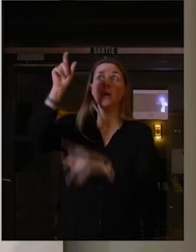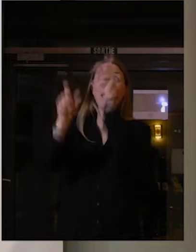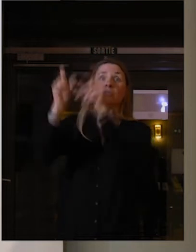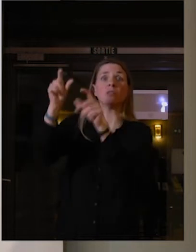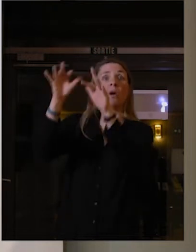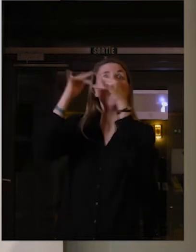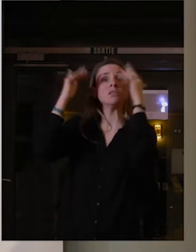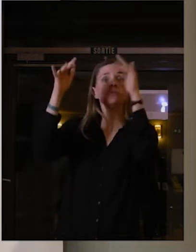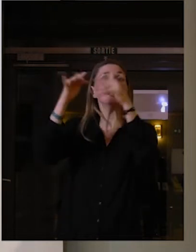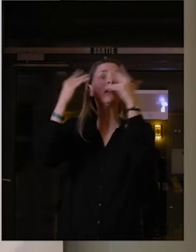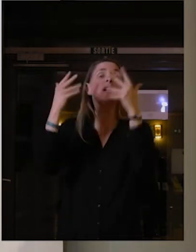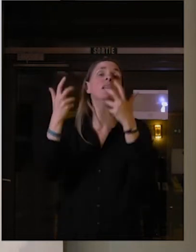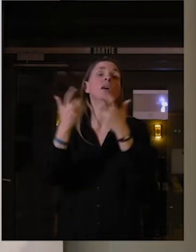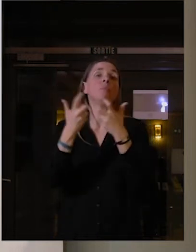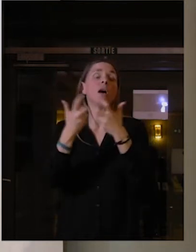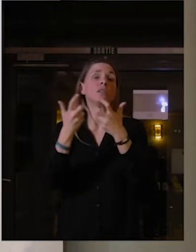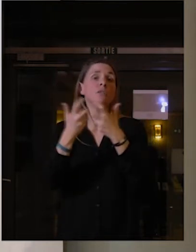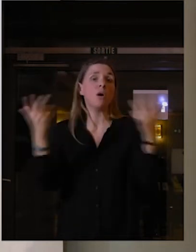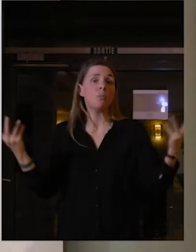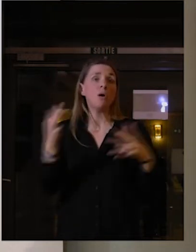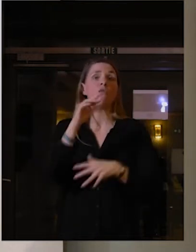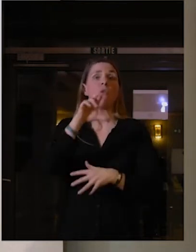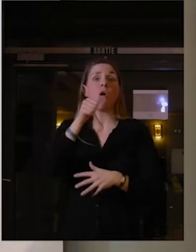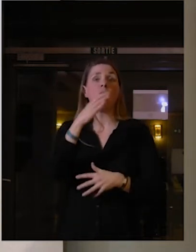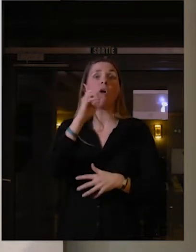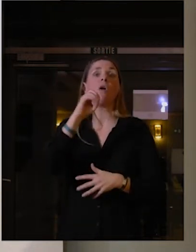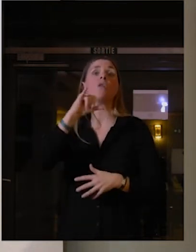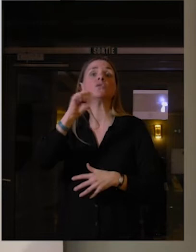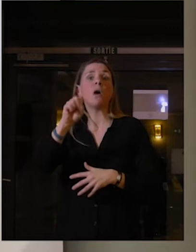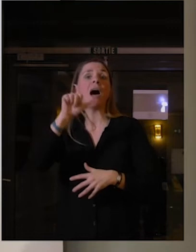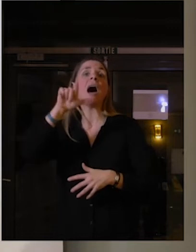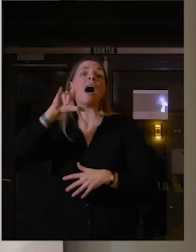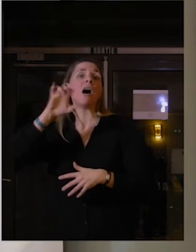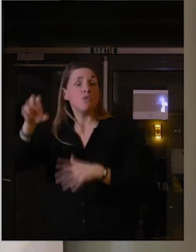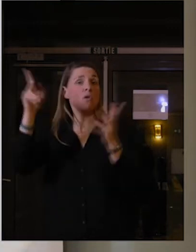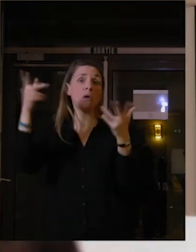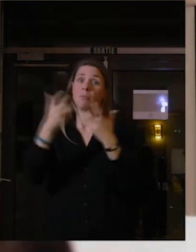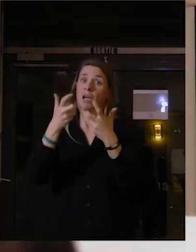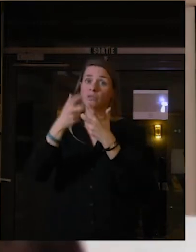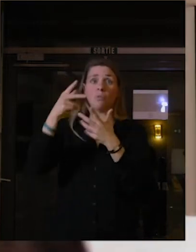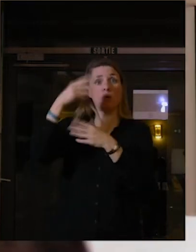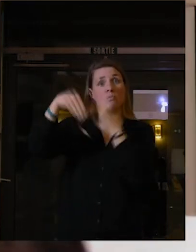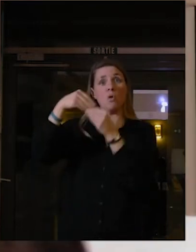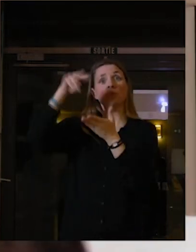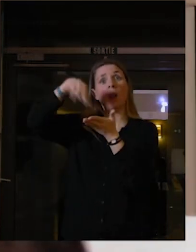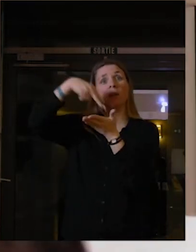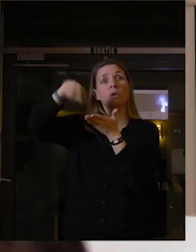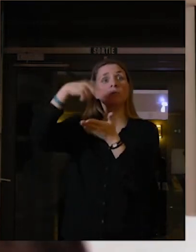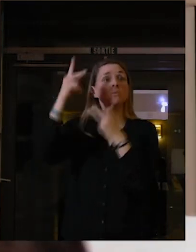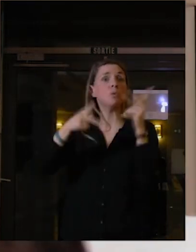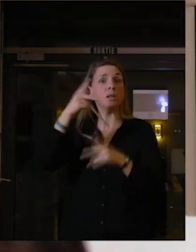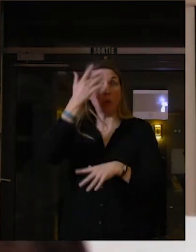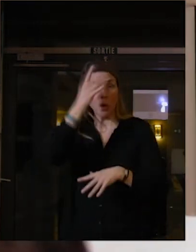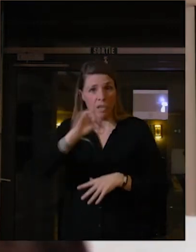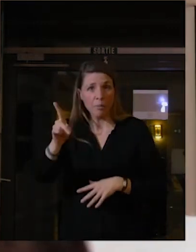inspiré. Ça peut être François Allu, par exemple, du monde de la danse, qui était, par exemple, pour ceux qui ne connaissent pas forcément, qui